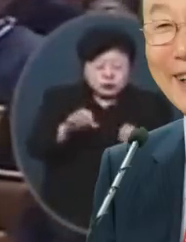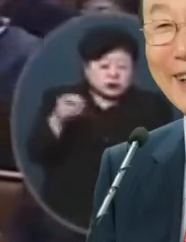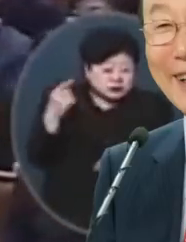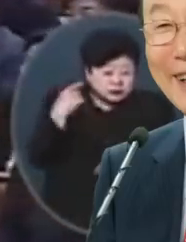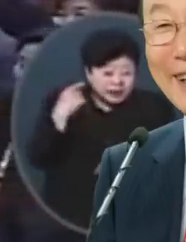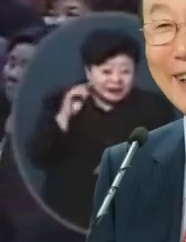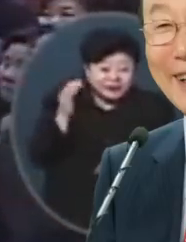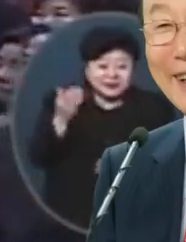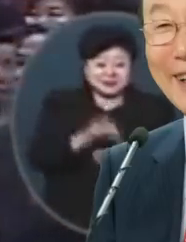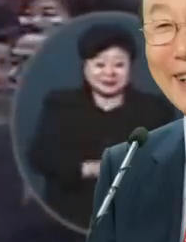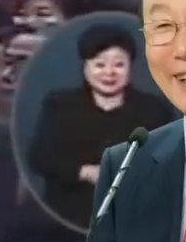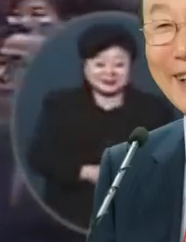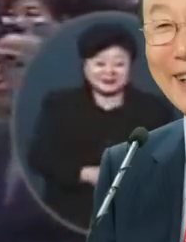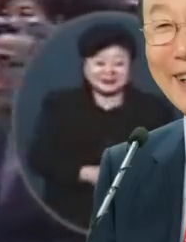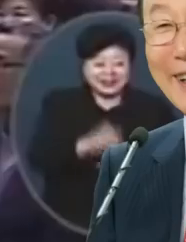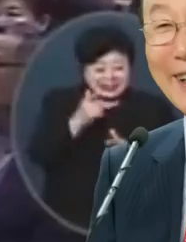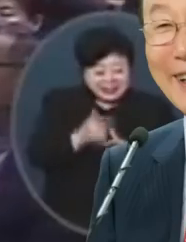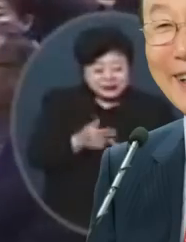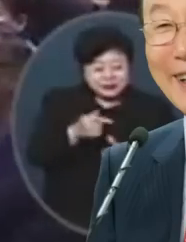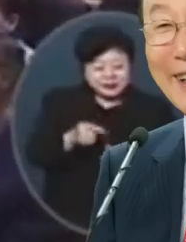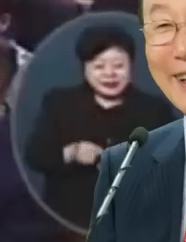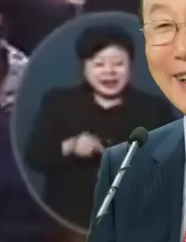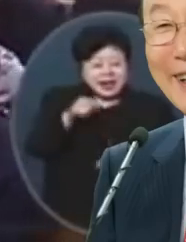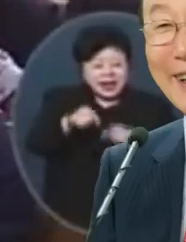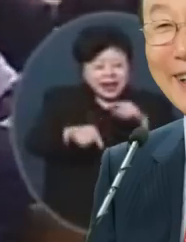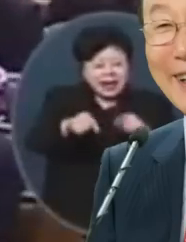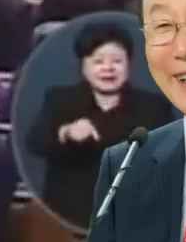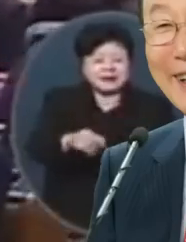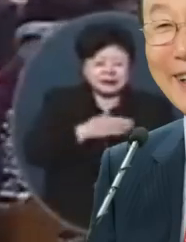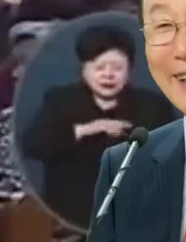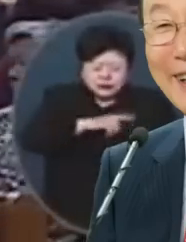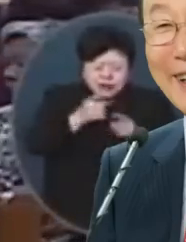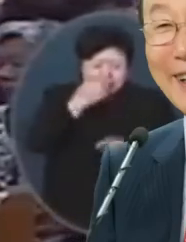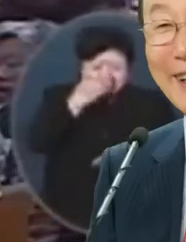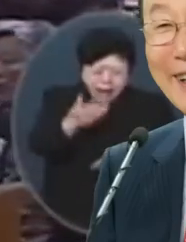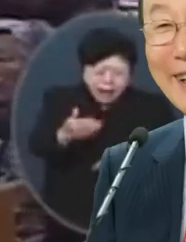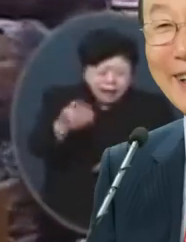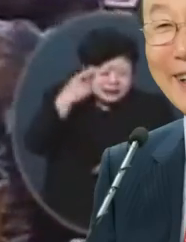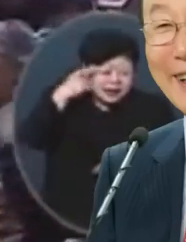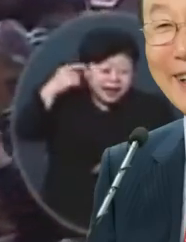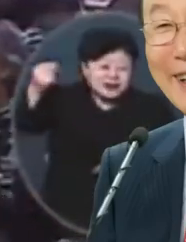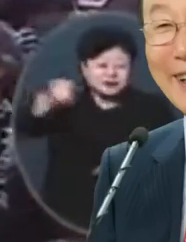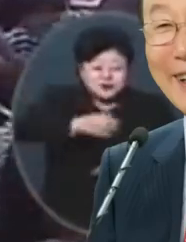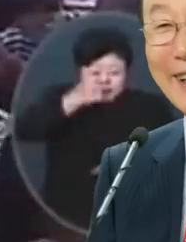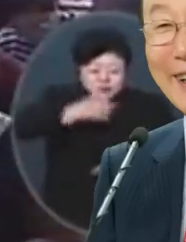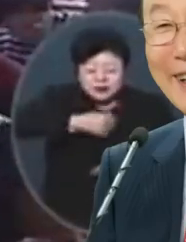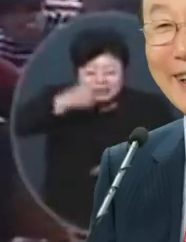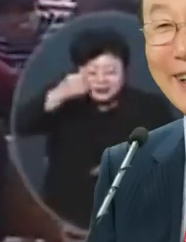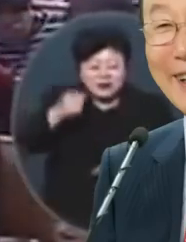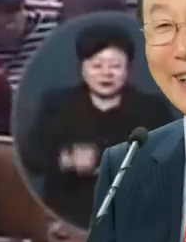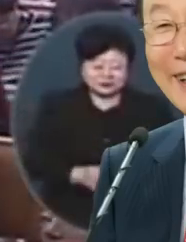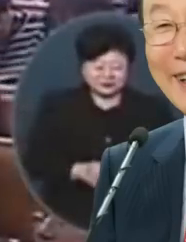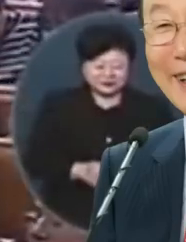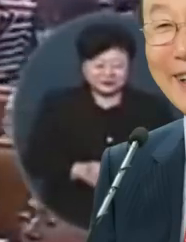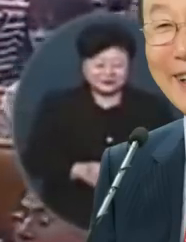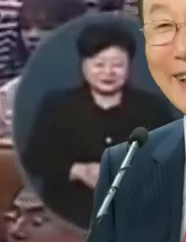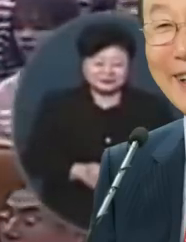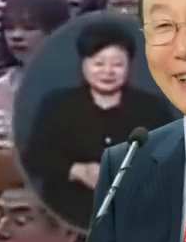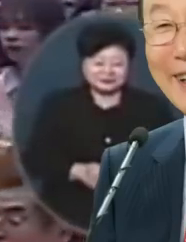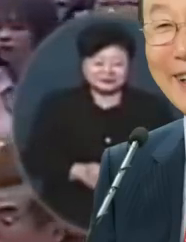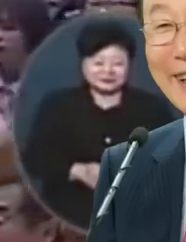소문을 듣게 되자 예수님께 가면 나도 살 수 있겠구나 하는 꿈을 마음속에 품게 된